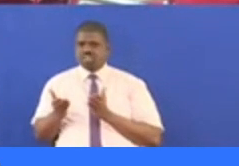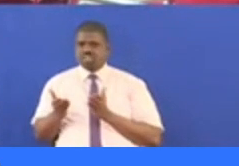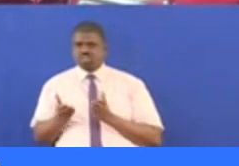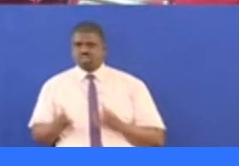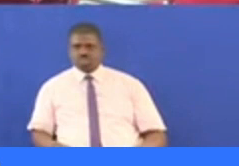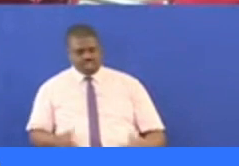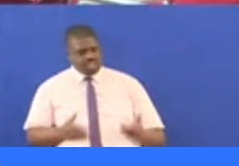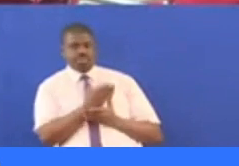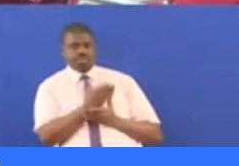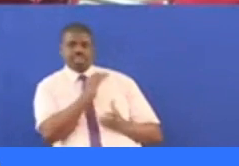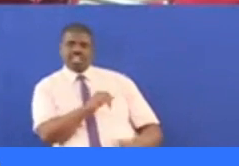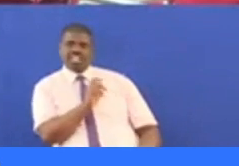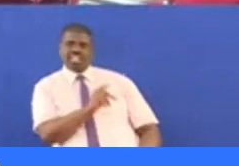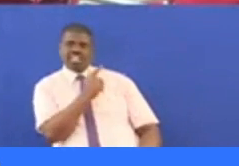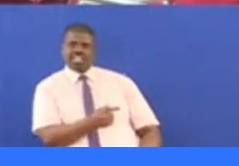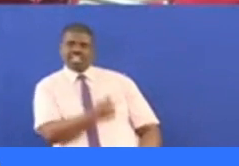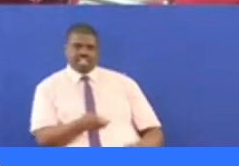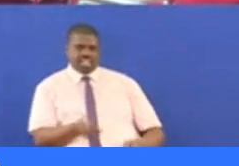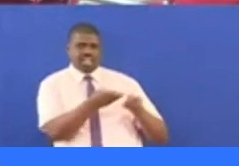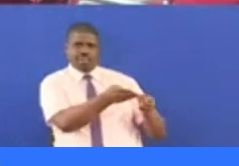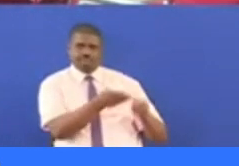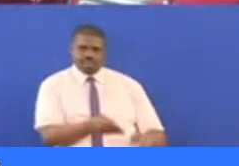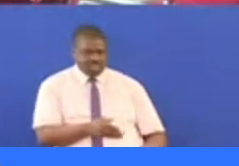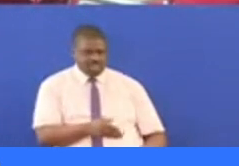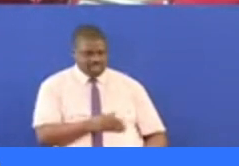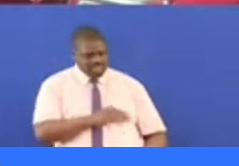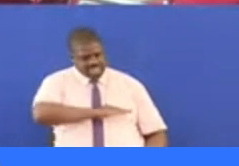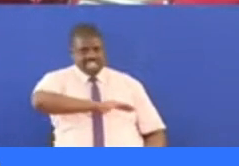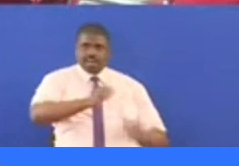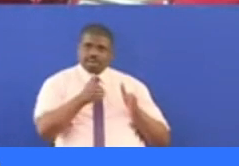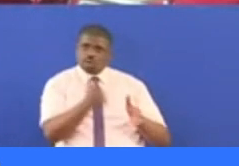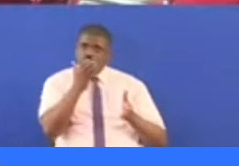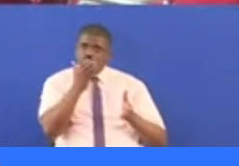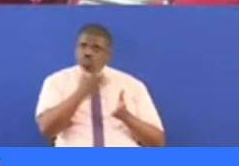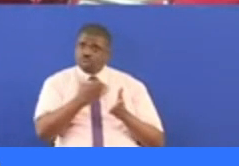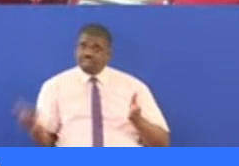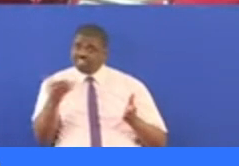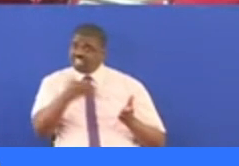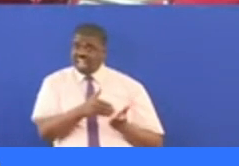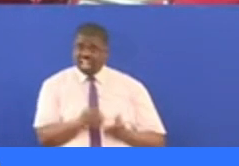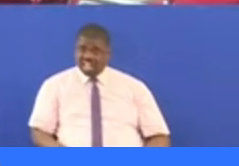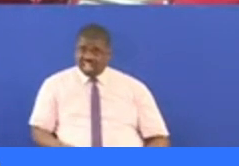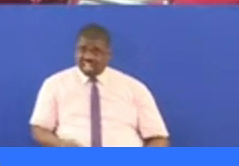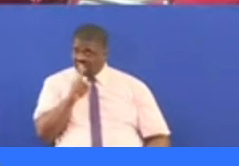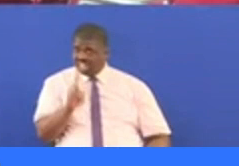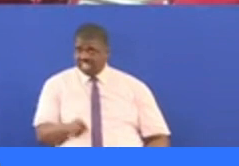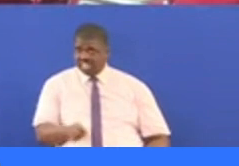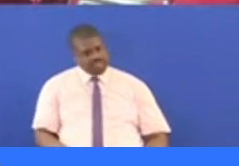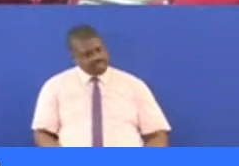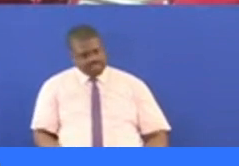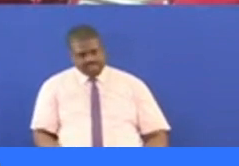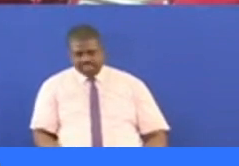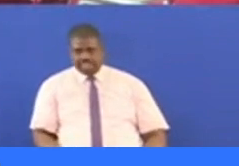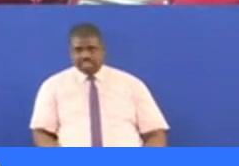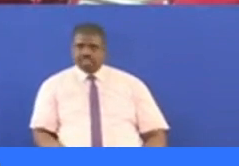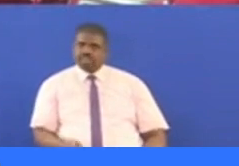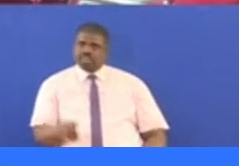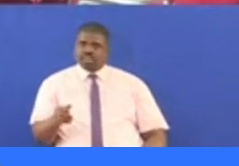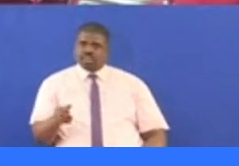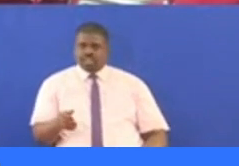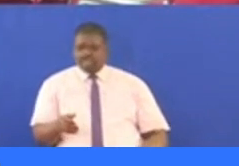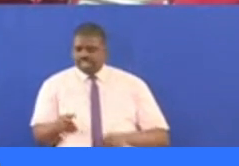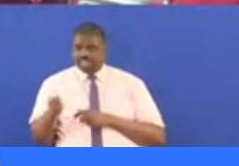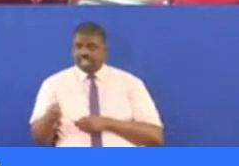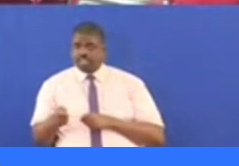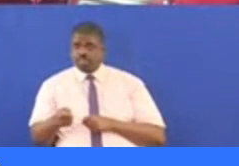JKT eti akapewa block farm. Kweli tutafika? Mheshimiwa mwenyekiti, tulikuwa na kilimo, kwa kilimo cha kufa na kupona, hivyo